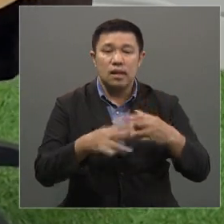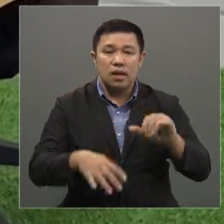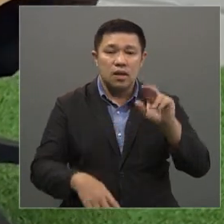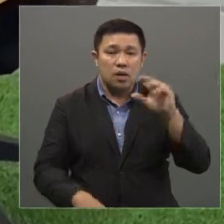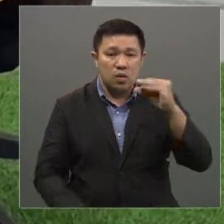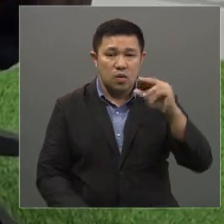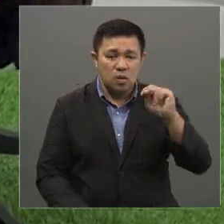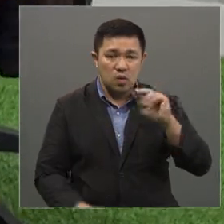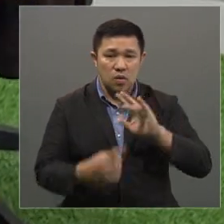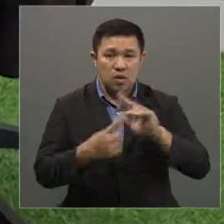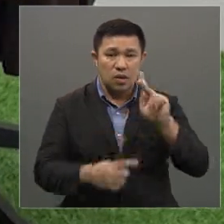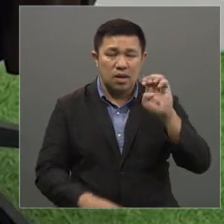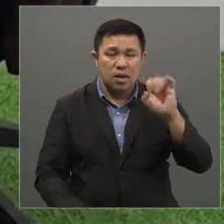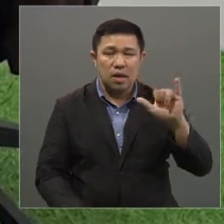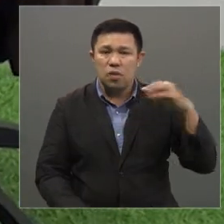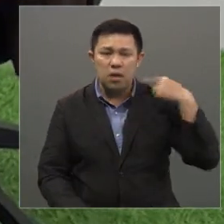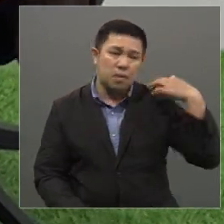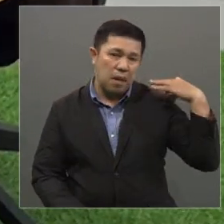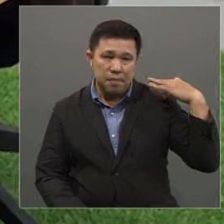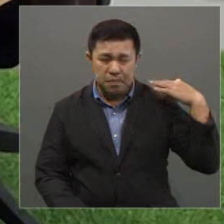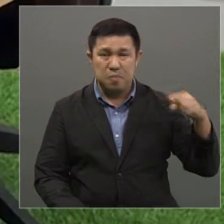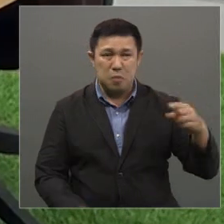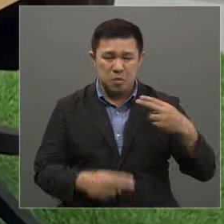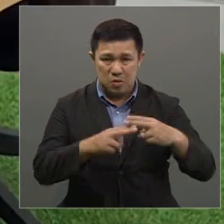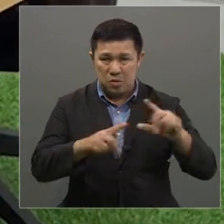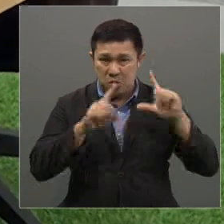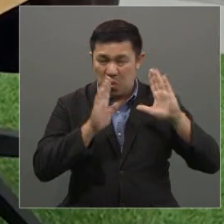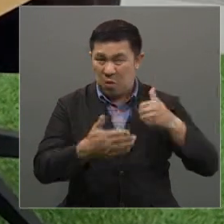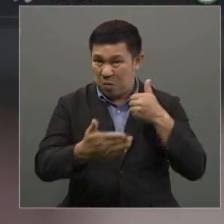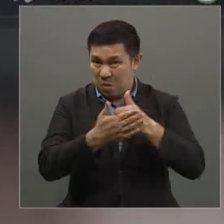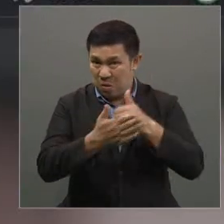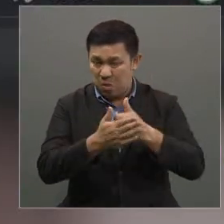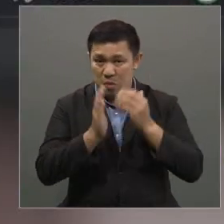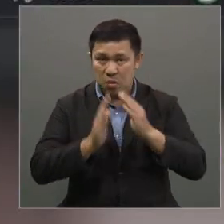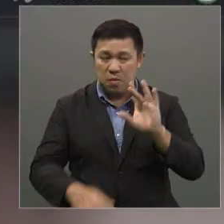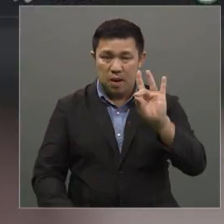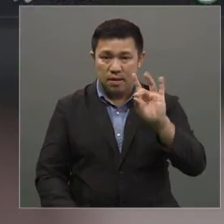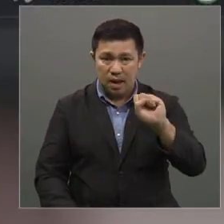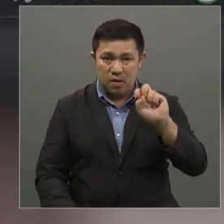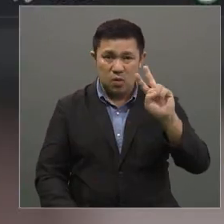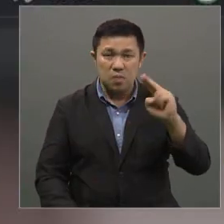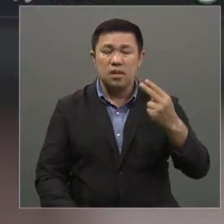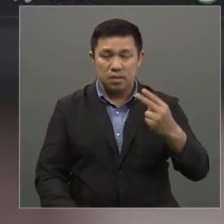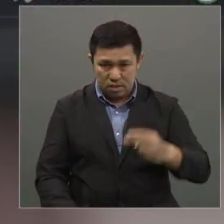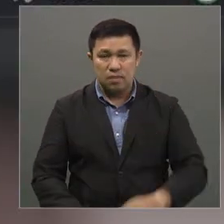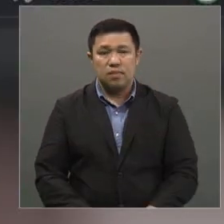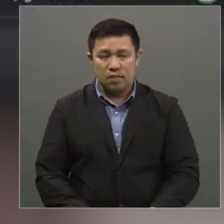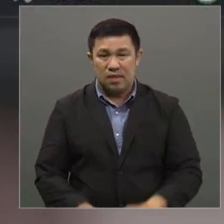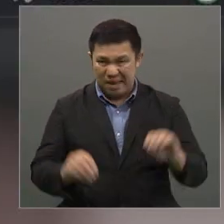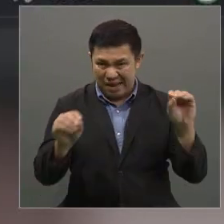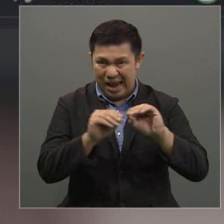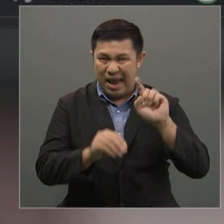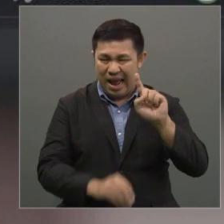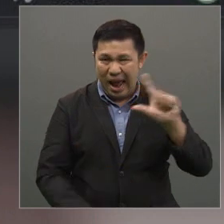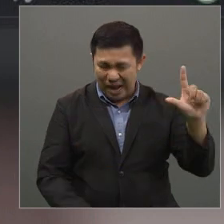30ปีเป็นนางแบบแล้วก็อินฟลูเอนเซอร์ชื่อดังนะคะยอดผู้ติดตามใน Facebook เนี่ยกว่า 820,000 คนนะคะเกือบล้านน